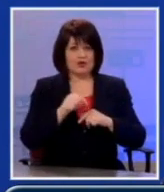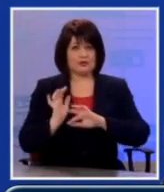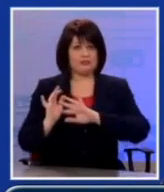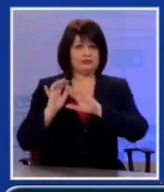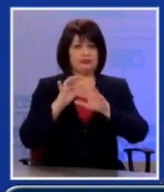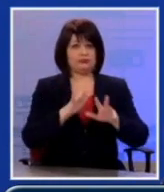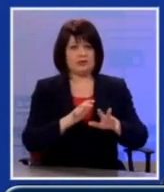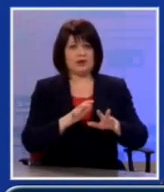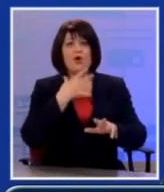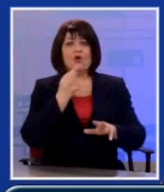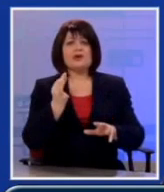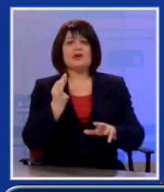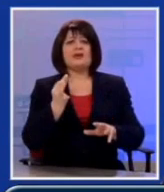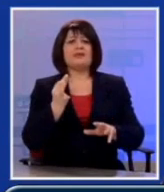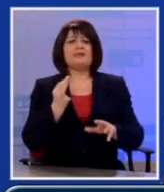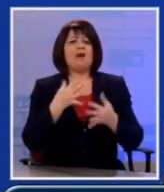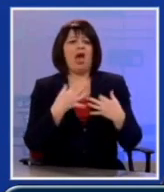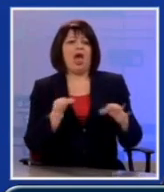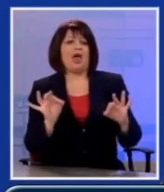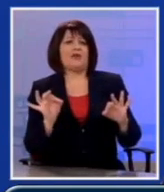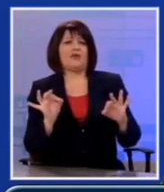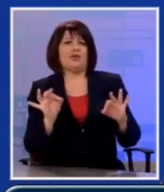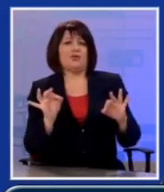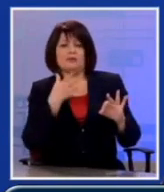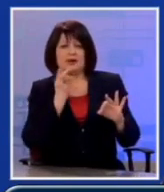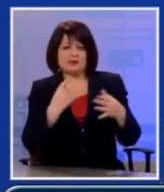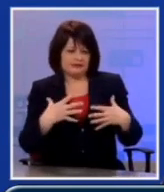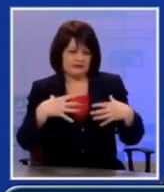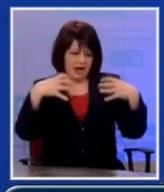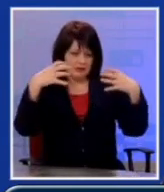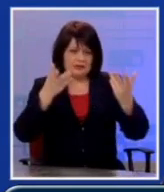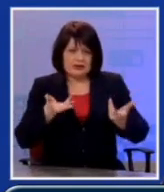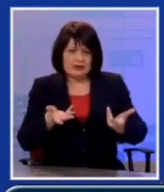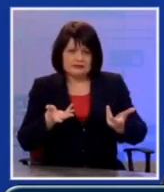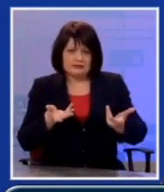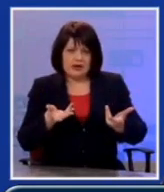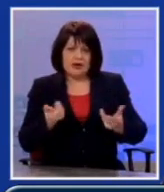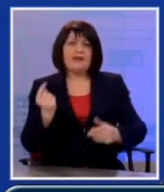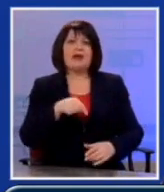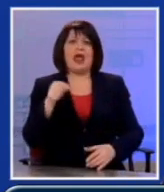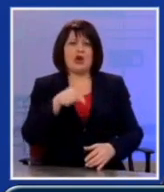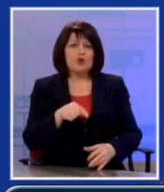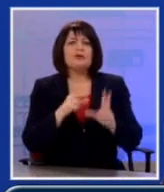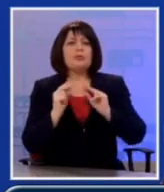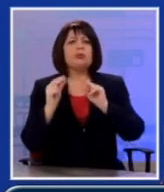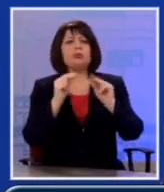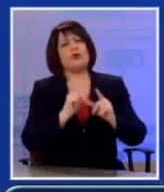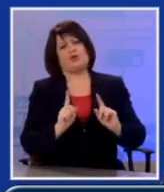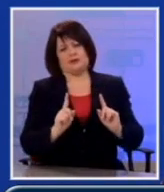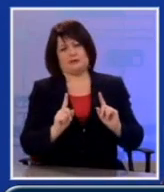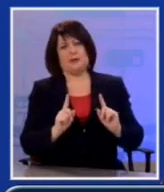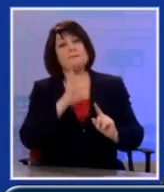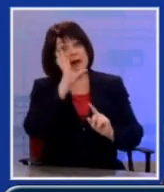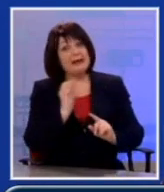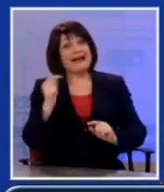ως φάντασμα εκπροσώπησης με υποτυπώδη έως συμβολική εκπροσώπηση.